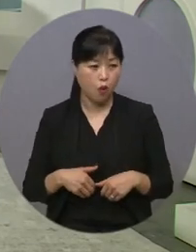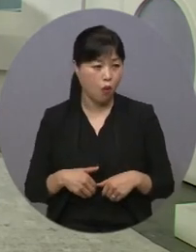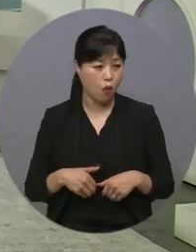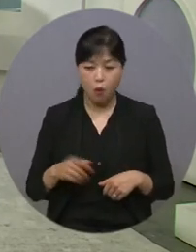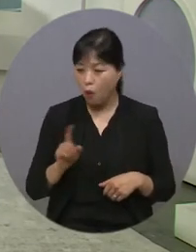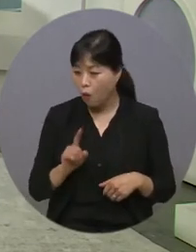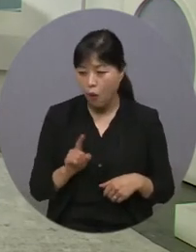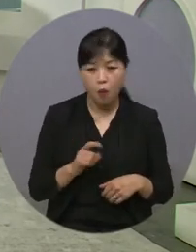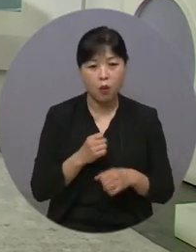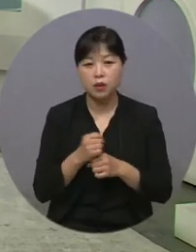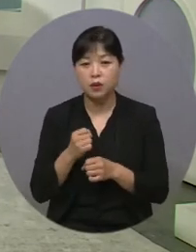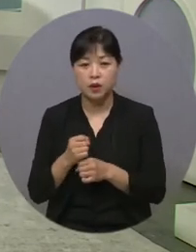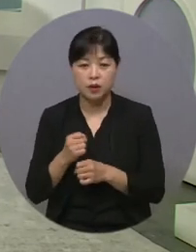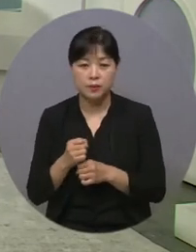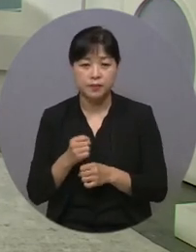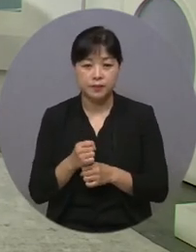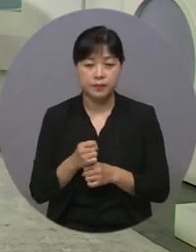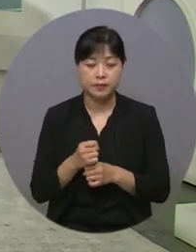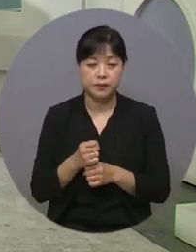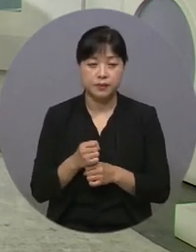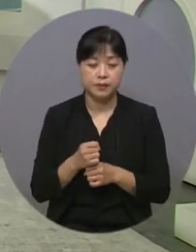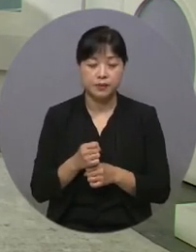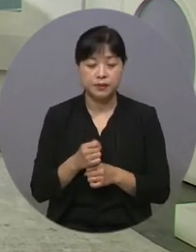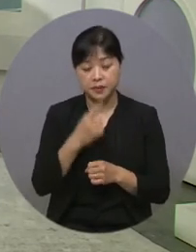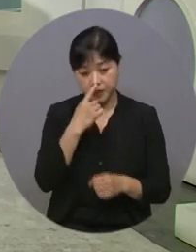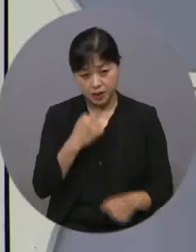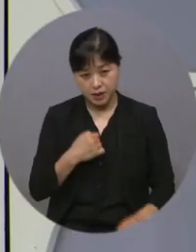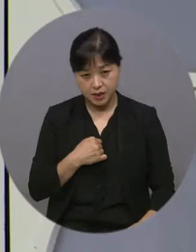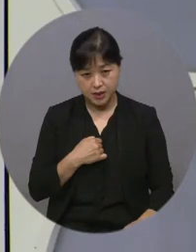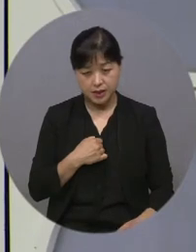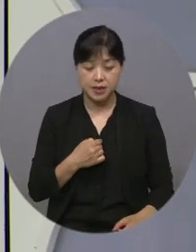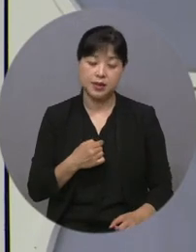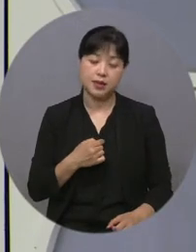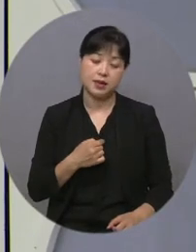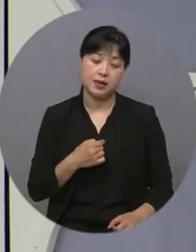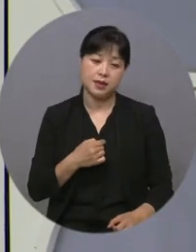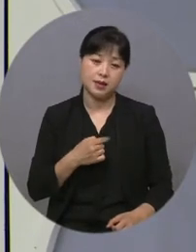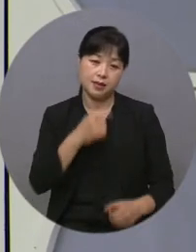당황하잖아요. 그러면 자기가